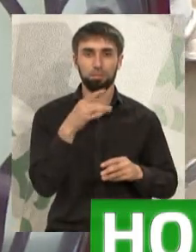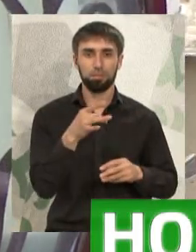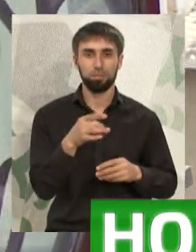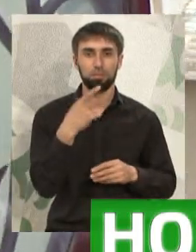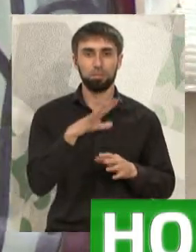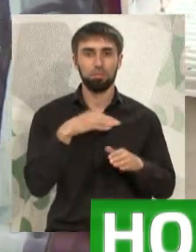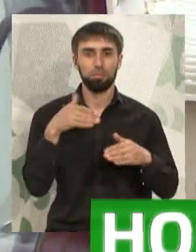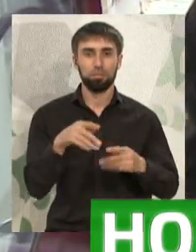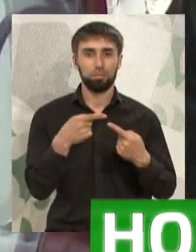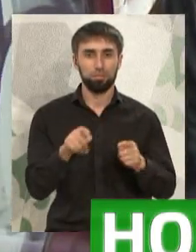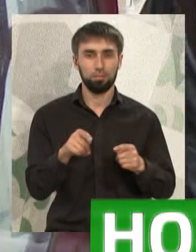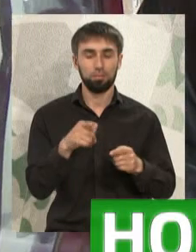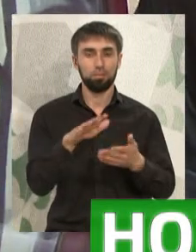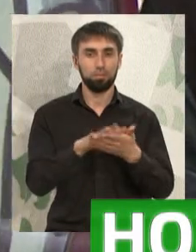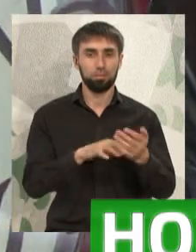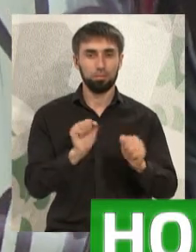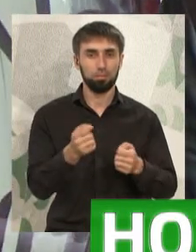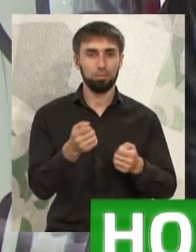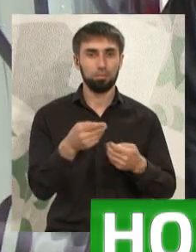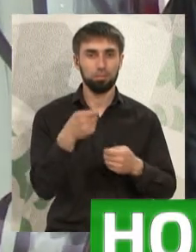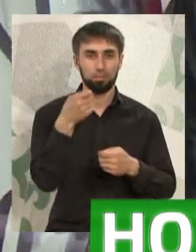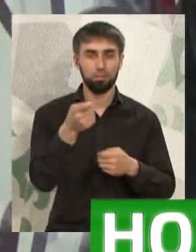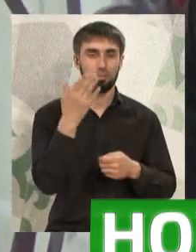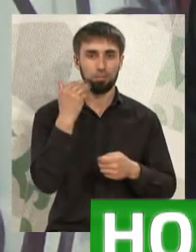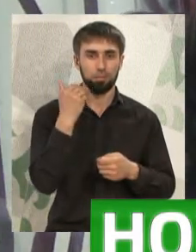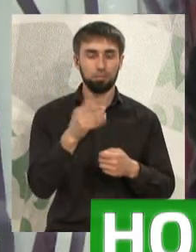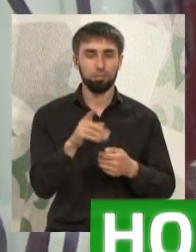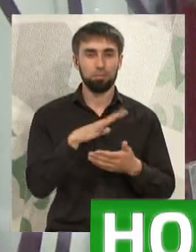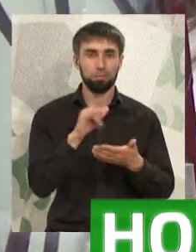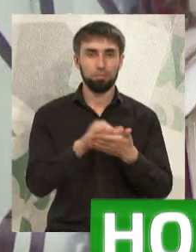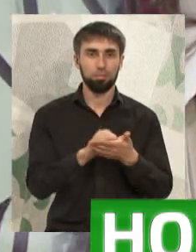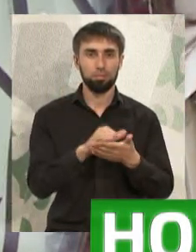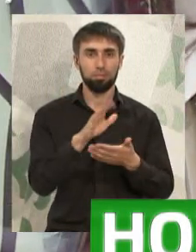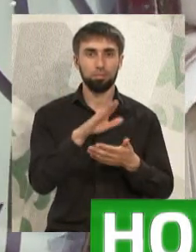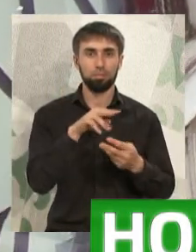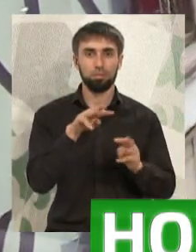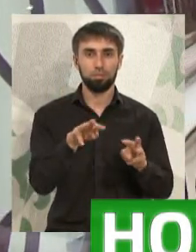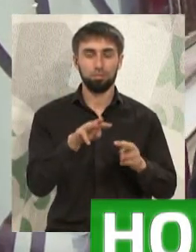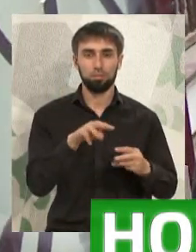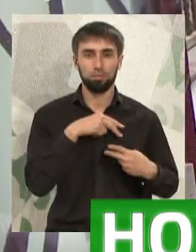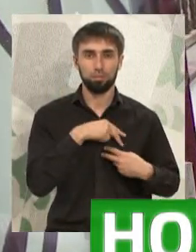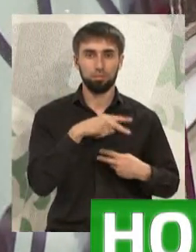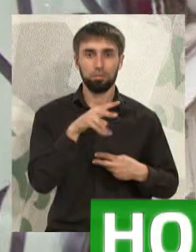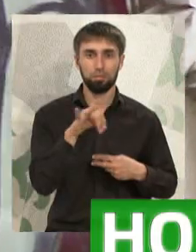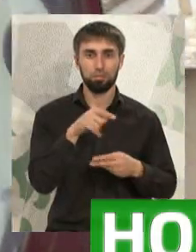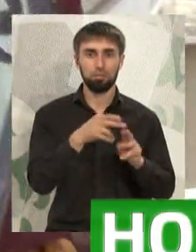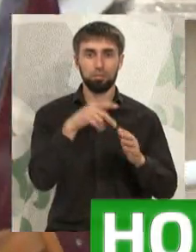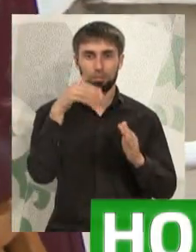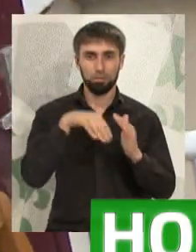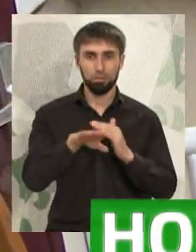оптимальное решение. Заявление можно подать легко. Для этого нужно скачать утвержденный бланк на сайте Минтруд.ри, распечатать, заполнить и